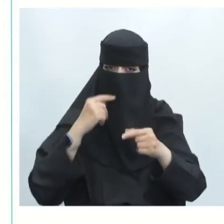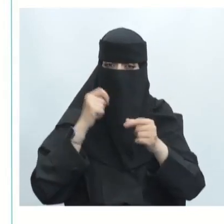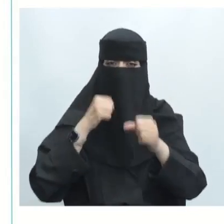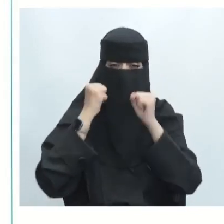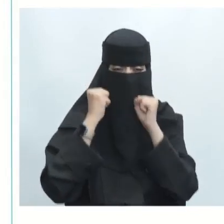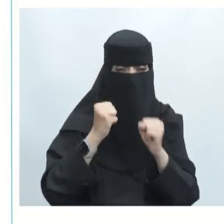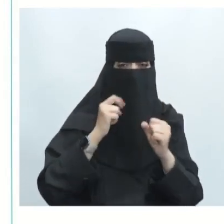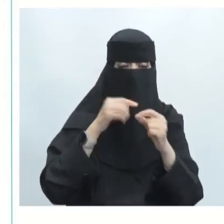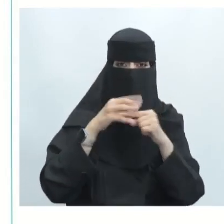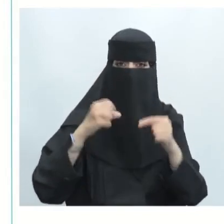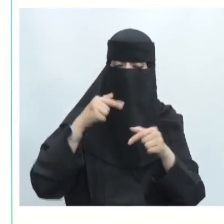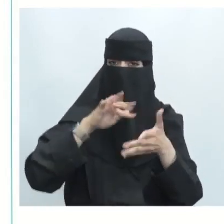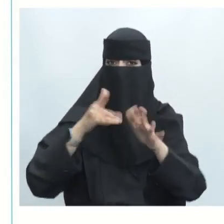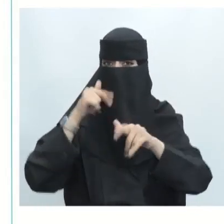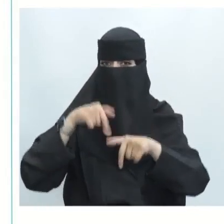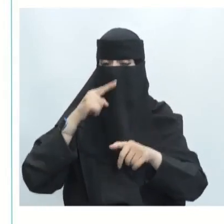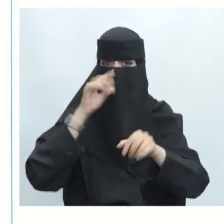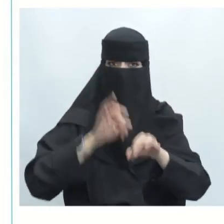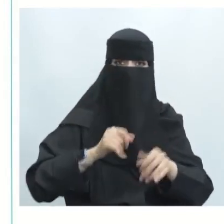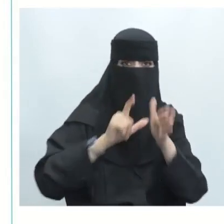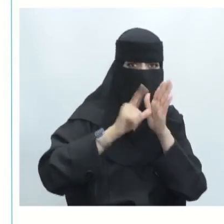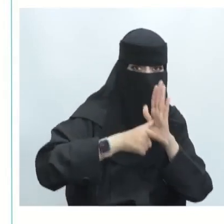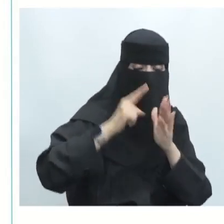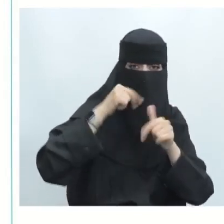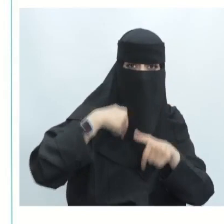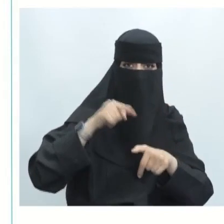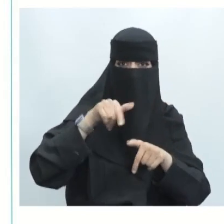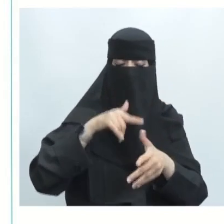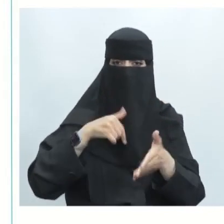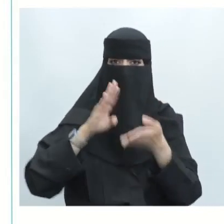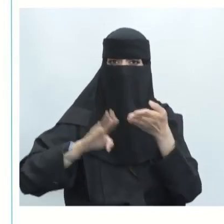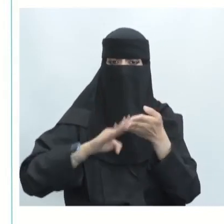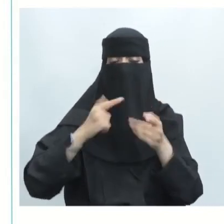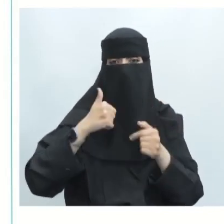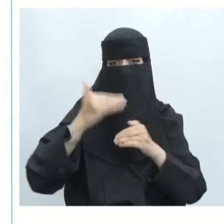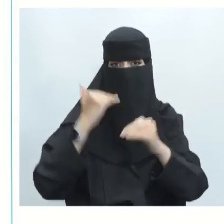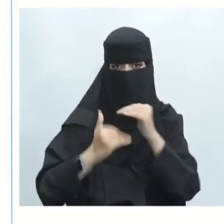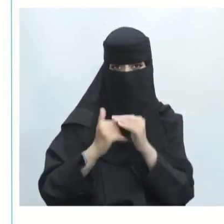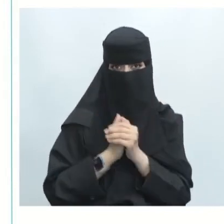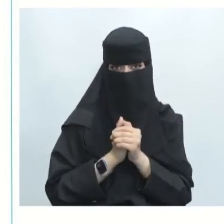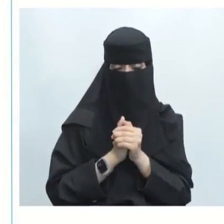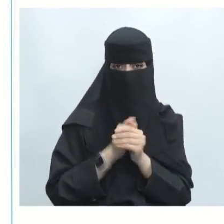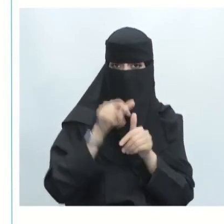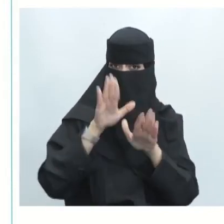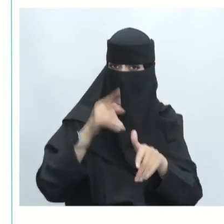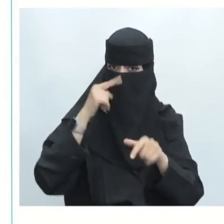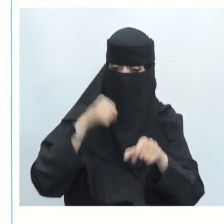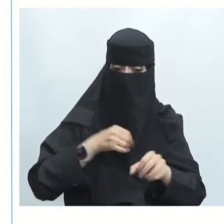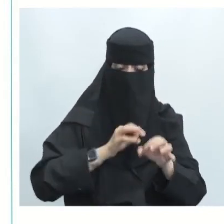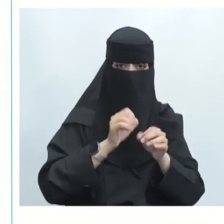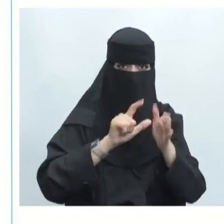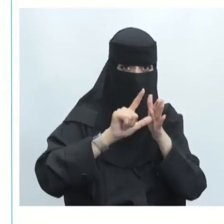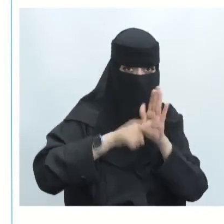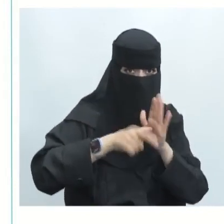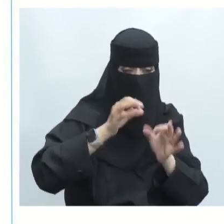تقلل من بعض الامور ولكن بالتخطيط سيكون الخطر بالتاكيد اقل لذلك يضمن لهم التخطيط